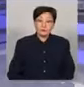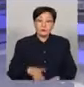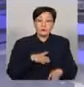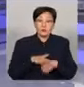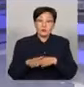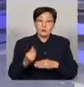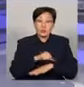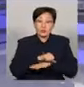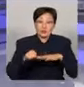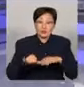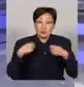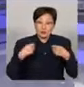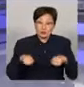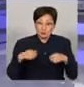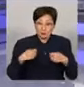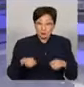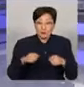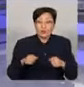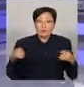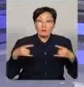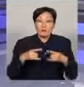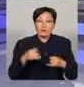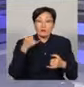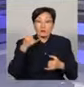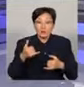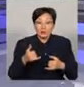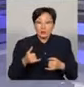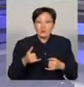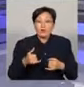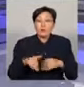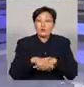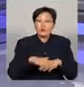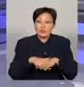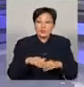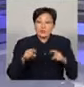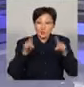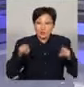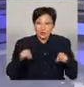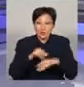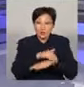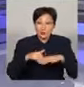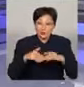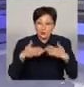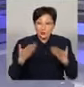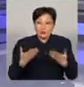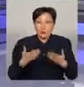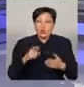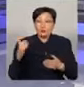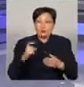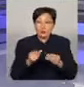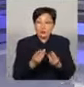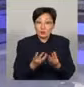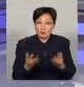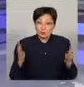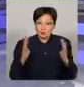Tutastay bir köşe saudağa tüstü. Arnamızga xabarlaskan Irgeli aulunun tırgındarı kartada köşe jok dep körsetilgen jerdi kojayını korşap aldı